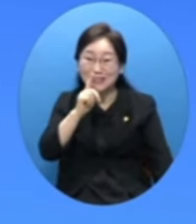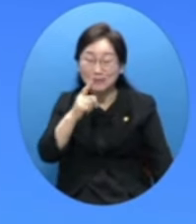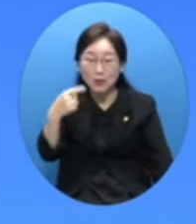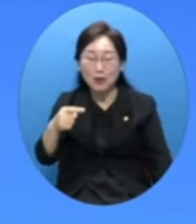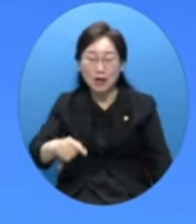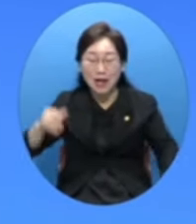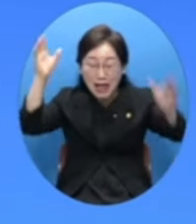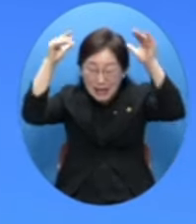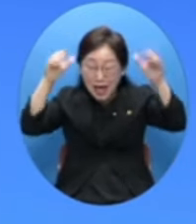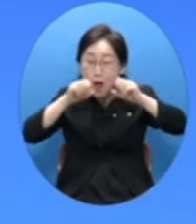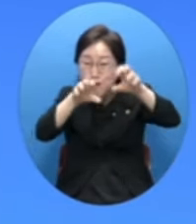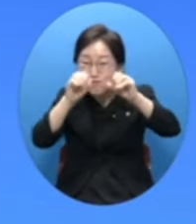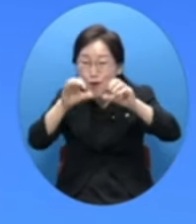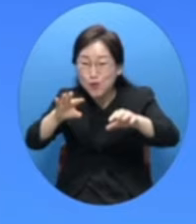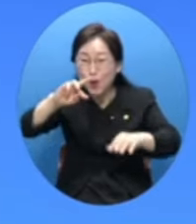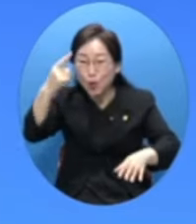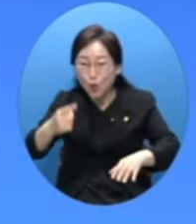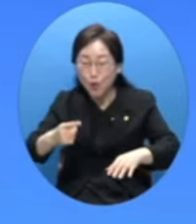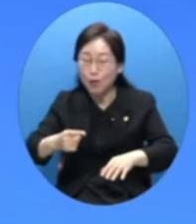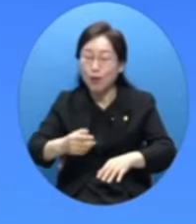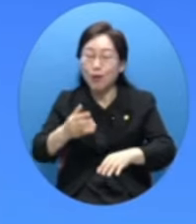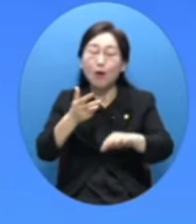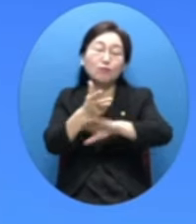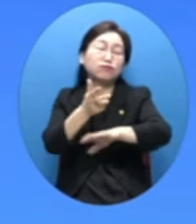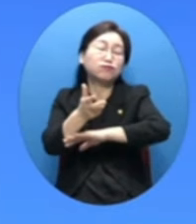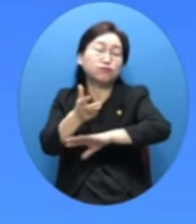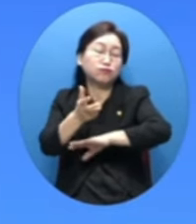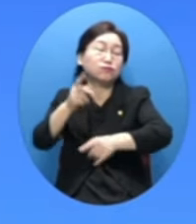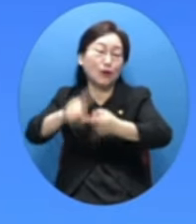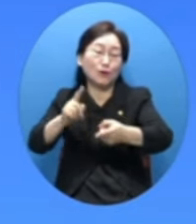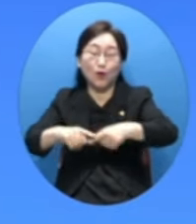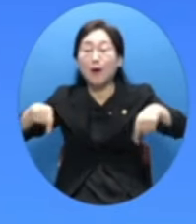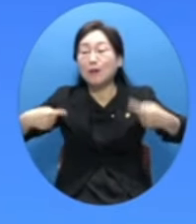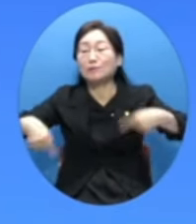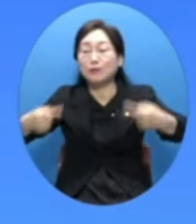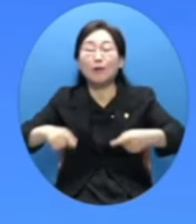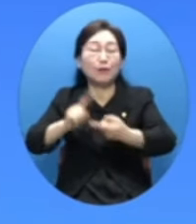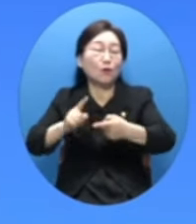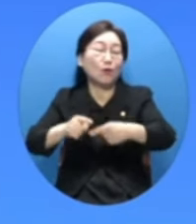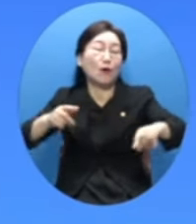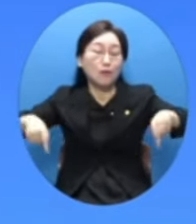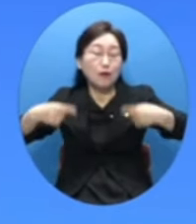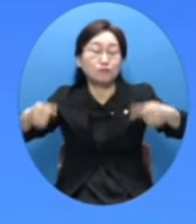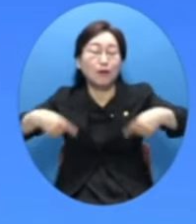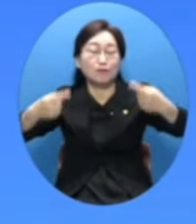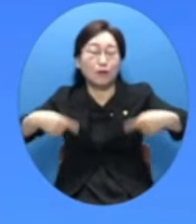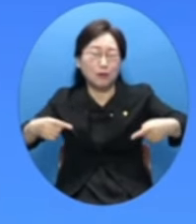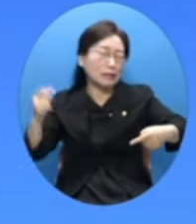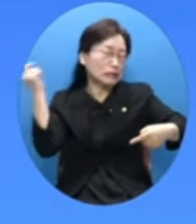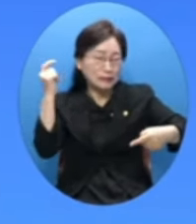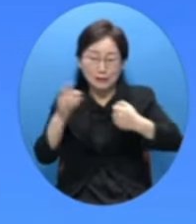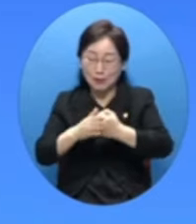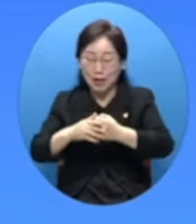개들이 지져도 마차는 간다 그런 말이 있습니다. 마차가 딸랑거리고 가면 온 동네 개들이 나와서 짖는데